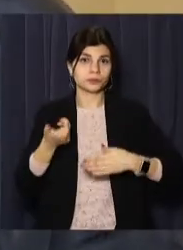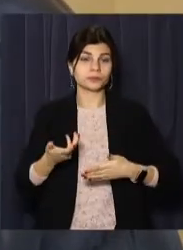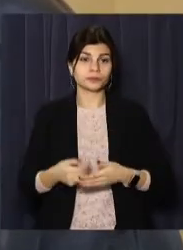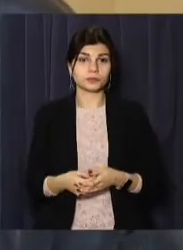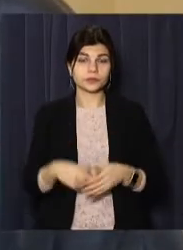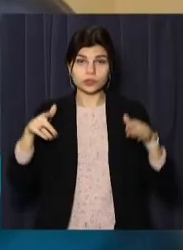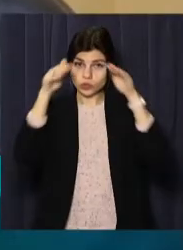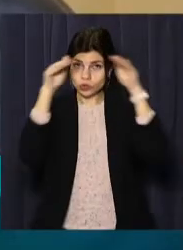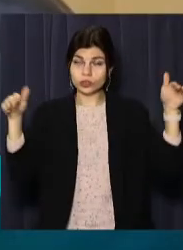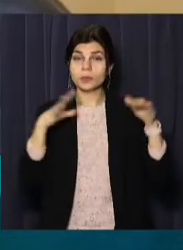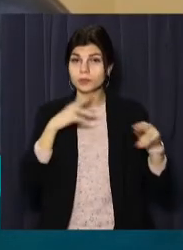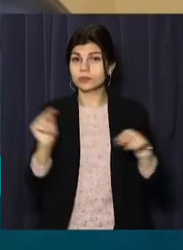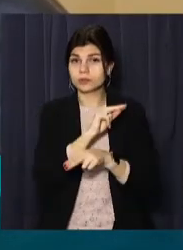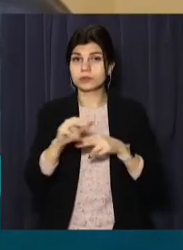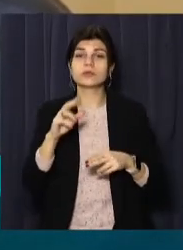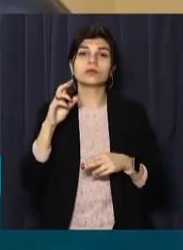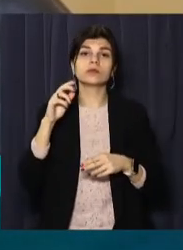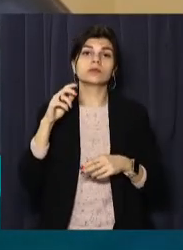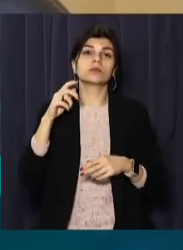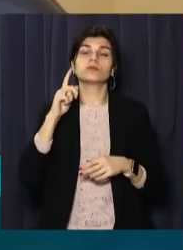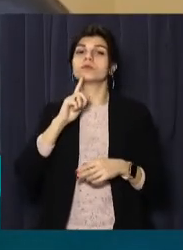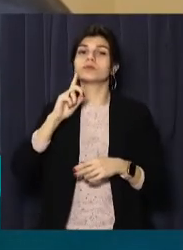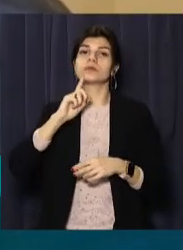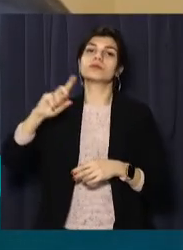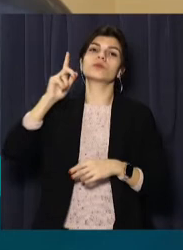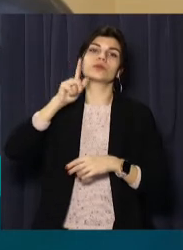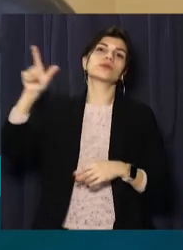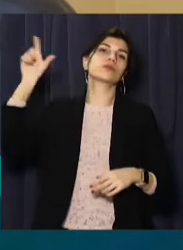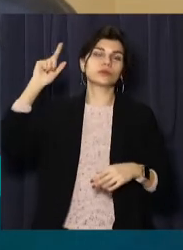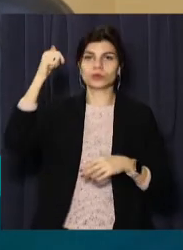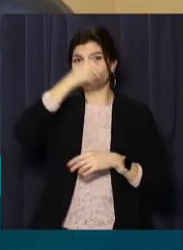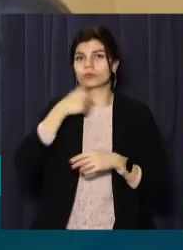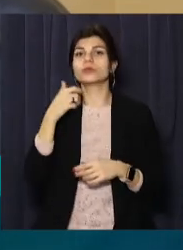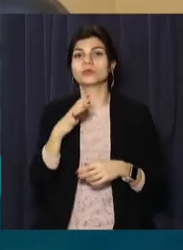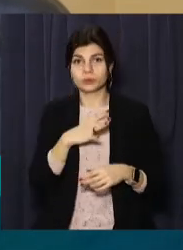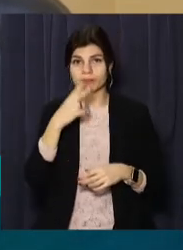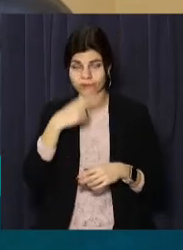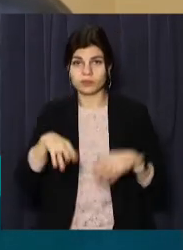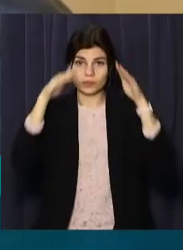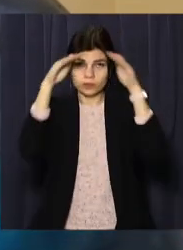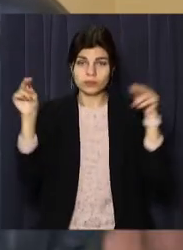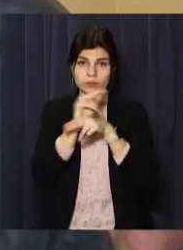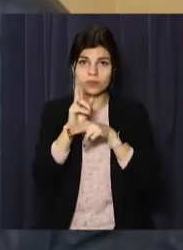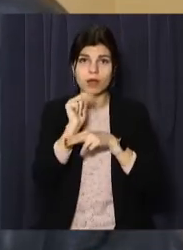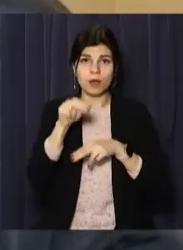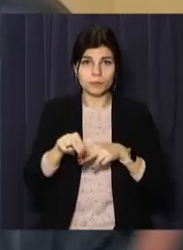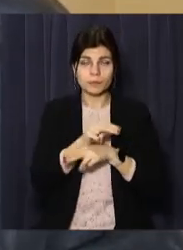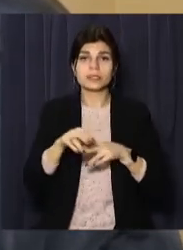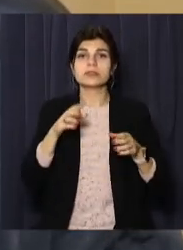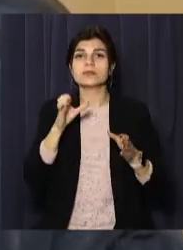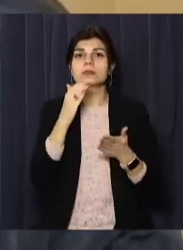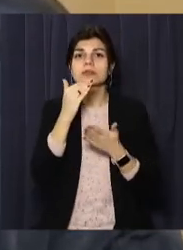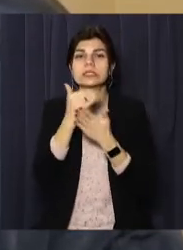Криша була зроблена, капітальний ремонт в позапрошлому році. Система отопления заменена, вы же видели, пластиковые трубы. Система холодного,